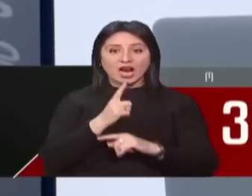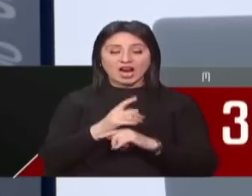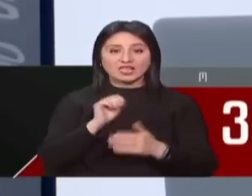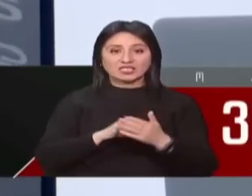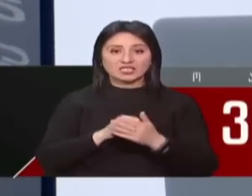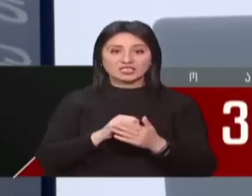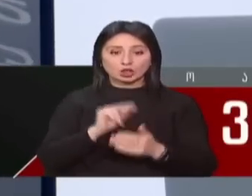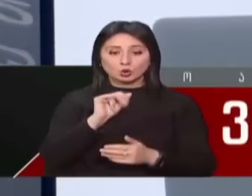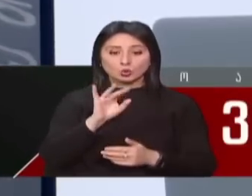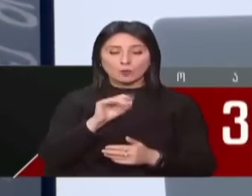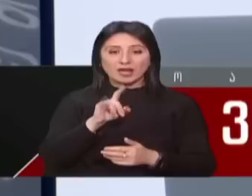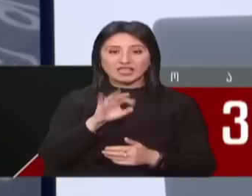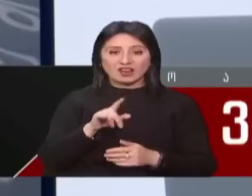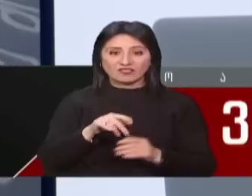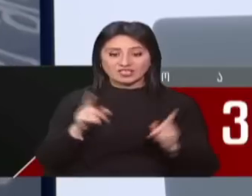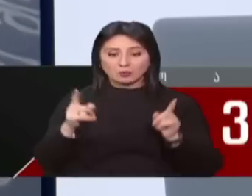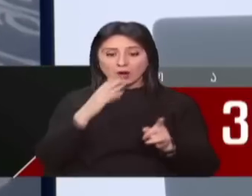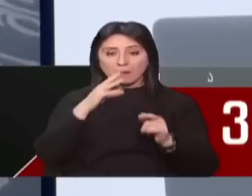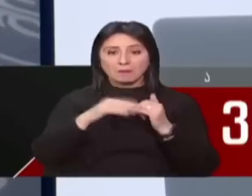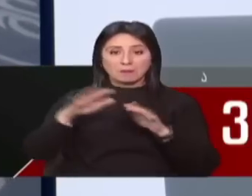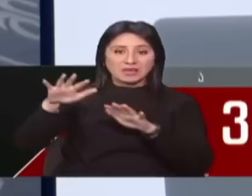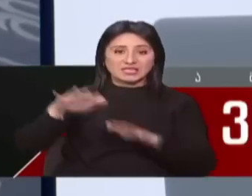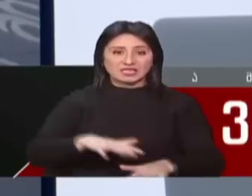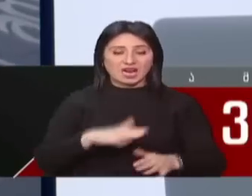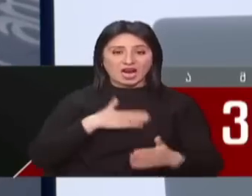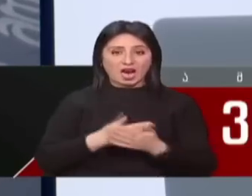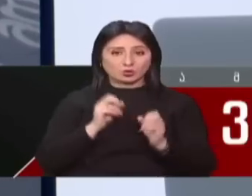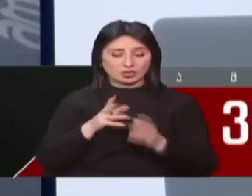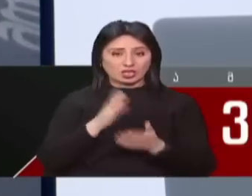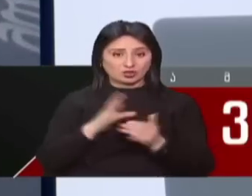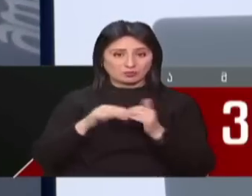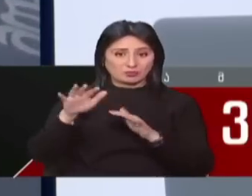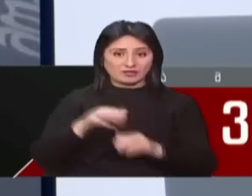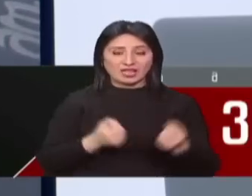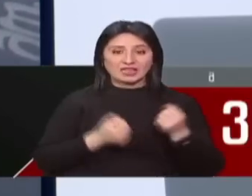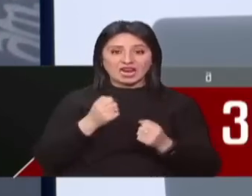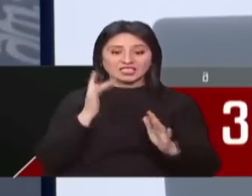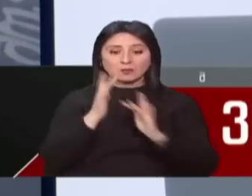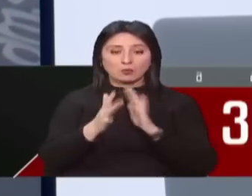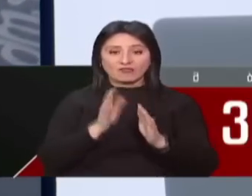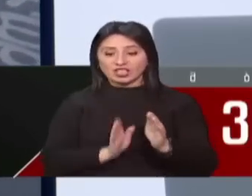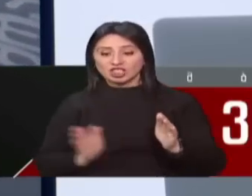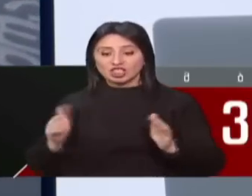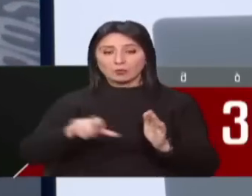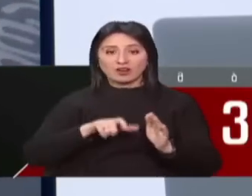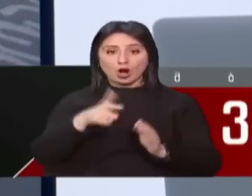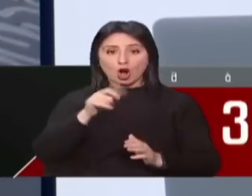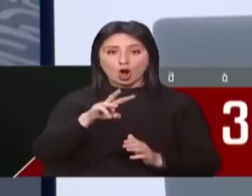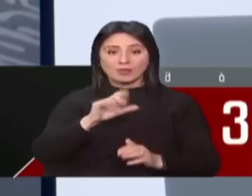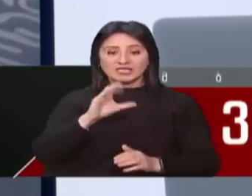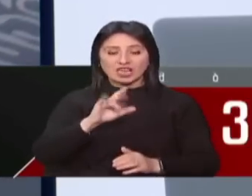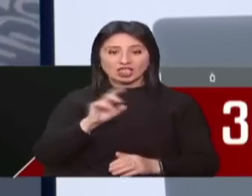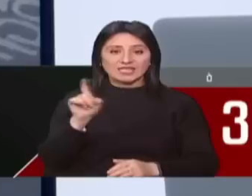მიზეზი ჩუმათელეთი ხევის მონაკვეთია, სადაც მეწყრული პროცესების გააქტიურების საშიშროება. სატრანსპორტო მოძრაობა შემოვლითი გზით, ანუ გომის